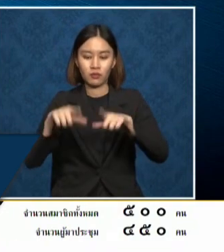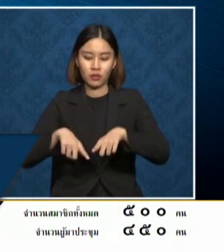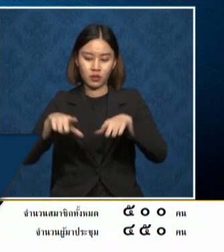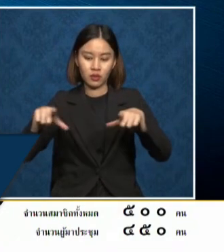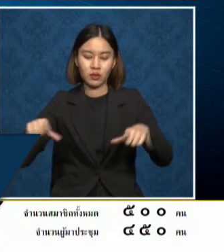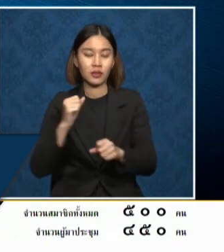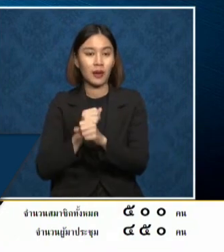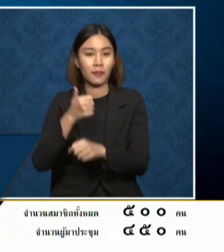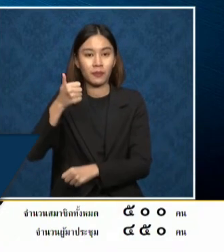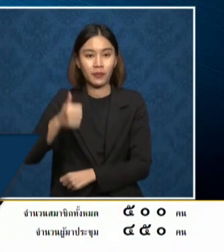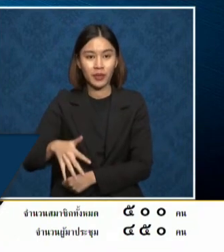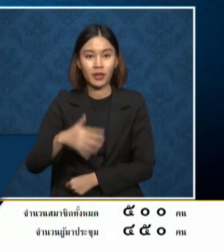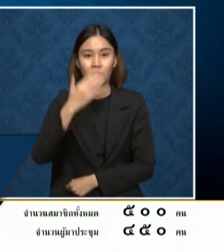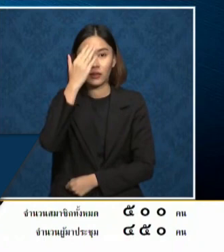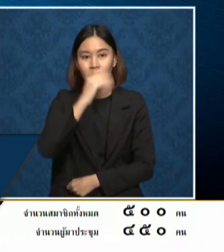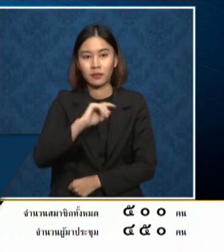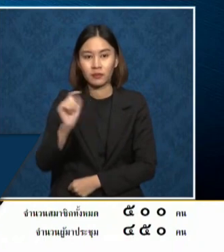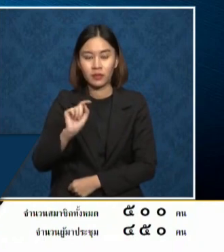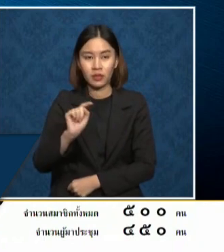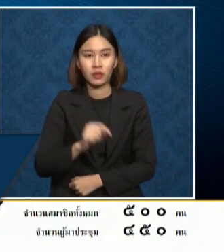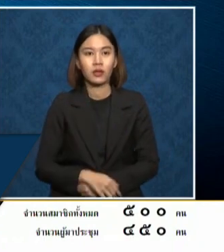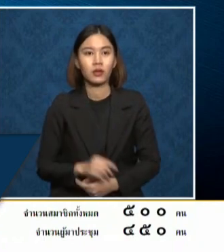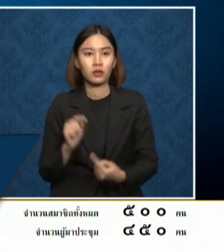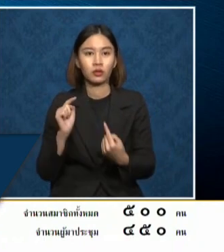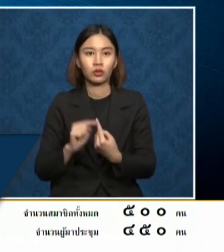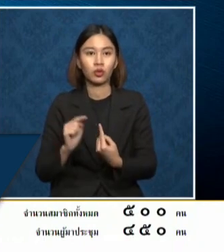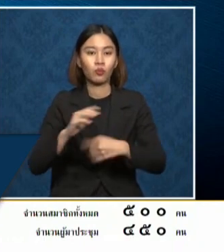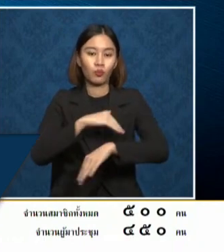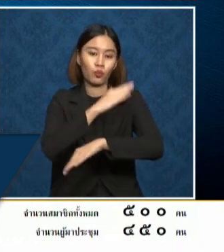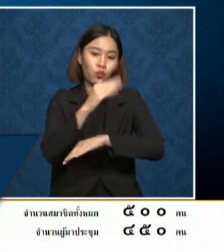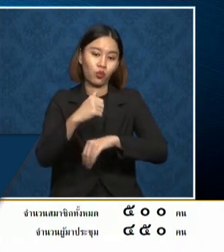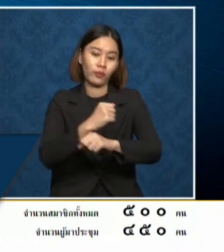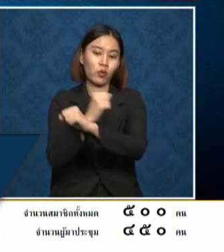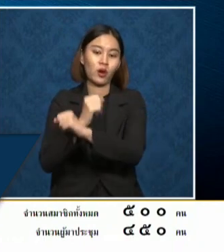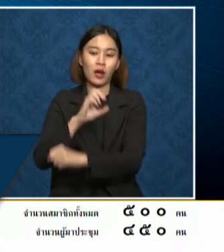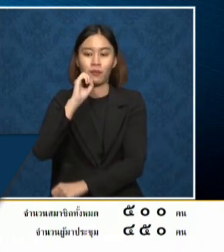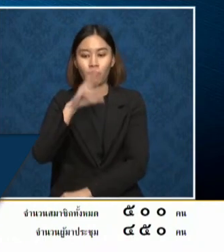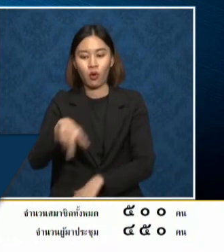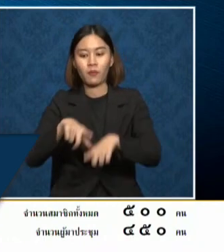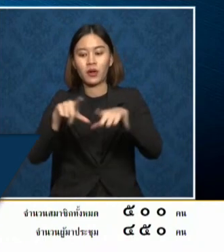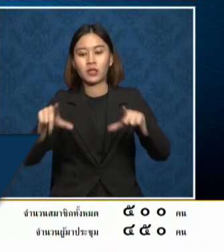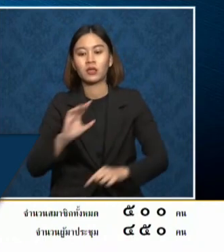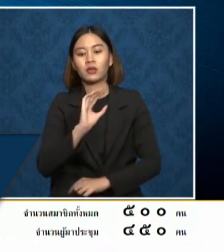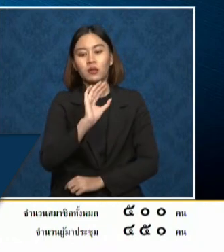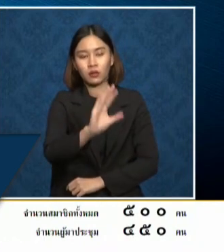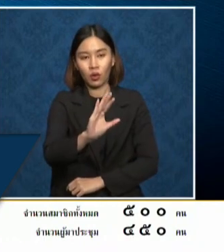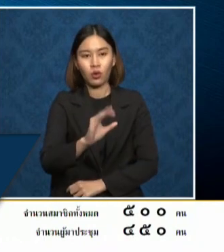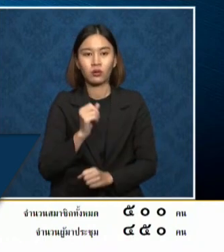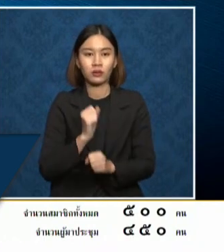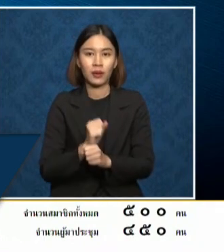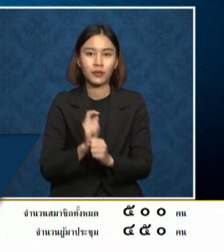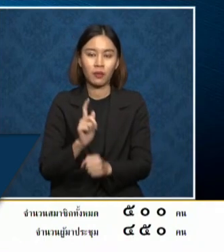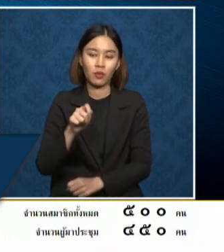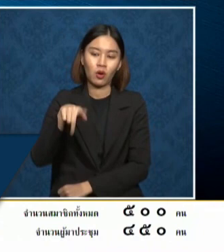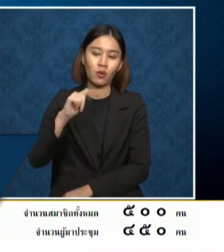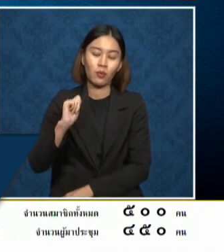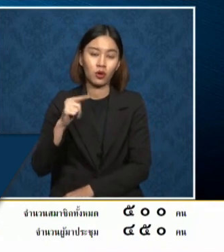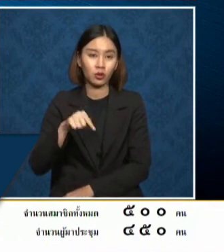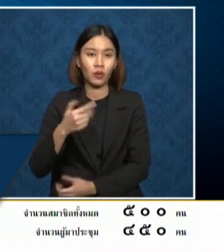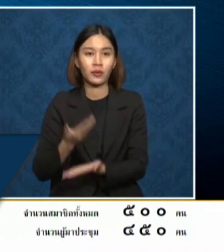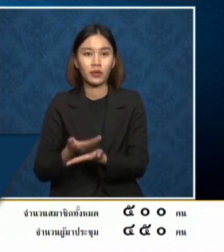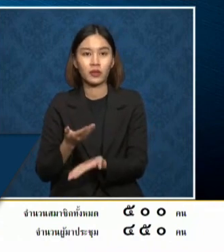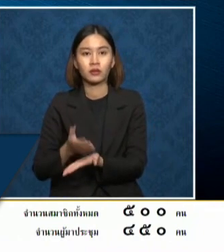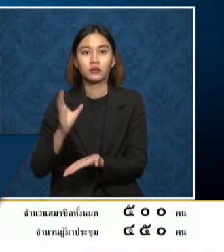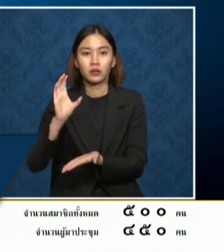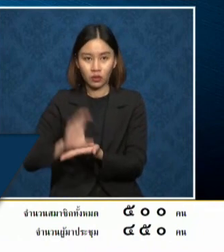สามารถทำได้ค่ะเนื่องจากทางอุทยานบอกว่าอยู่ในเขตอุทยานทำให้หน่วยงานท้องถิ่นน่ะค่ะตั้งงบ